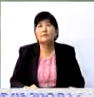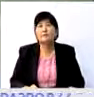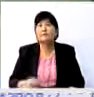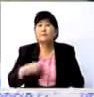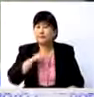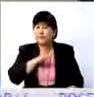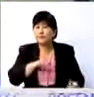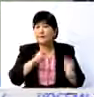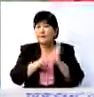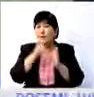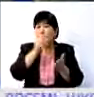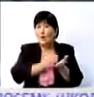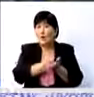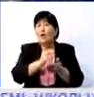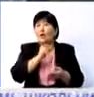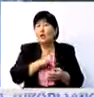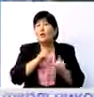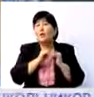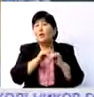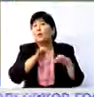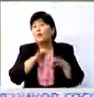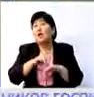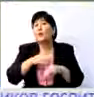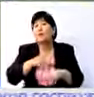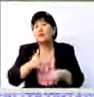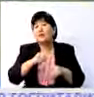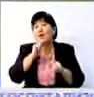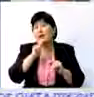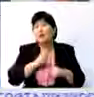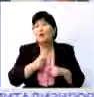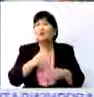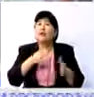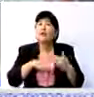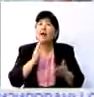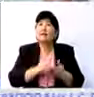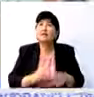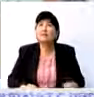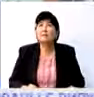Я работаю 7-й год, работаю перевозчиком. Благодарю за награду, очень рад.